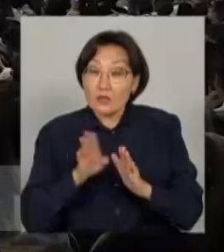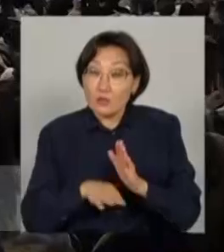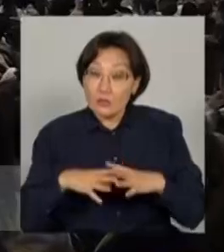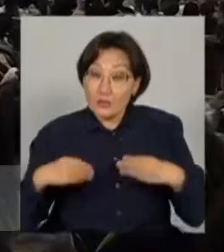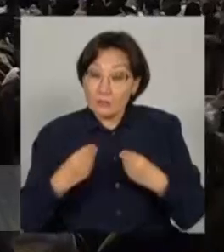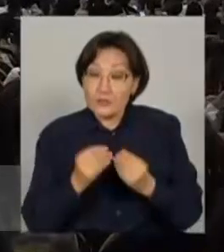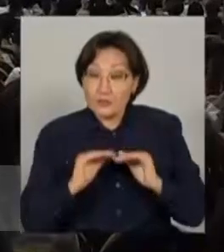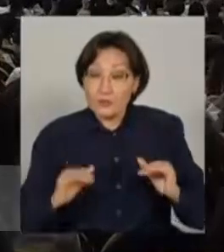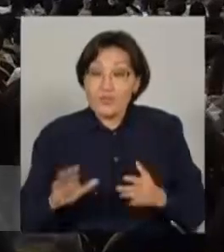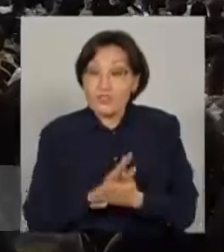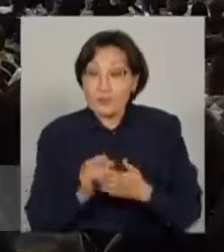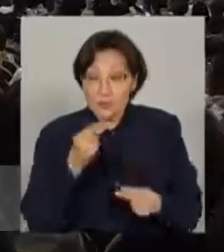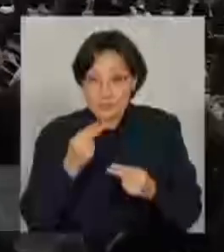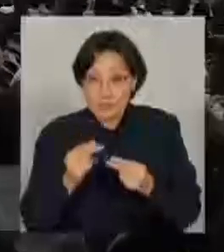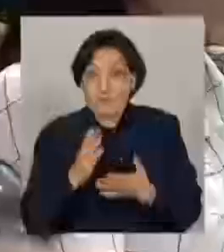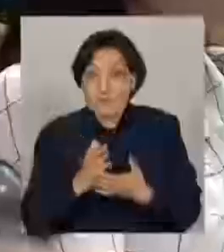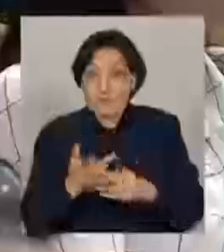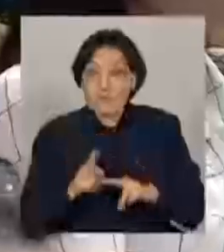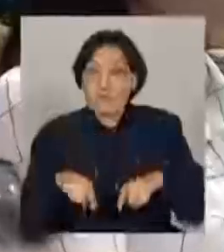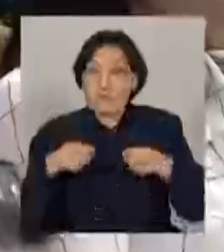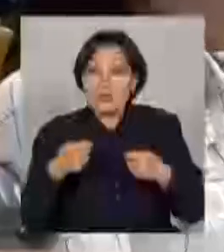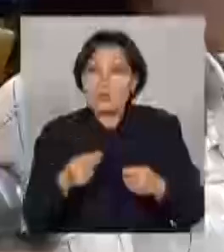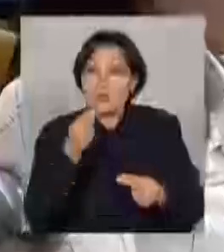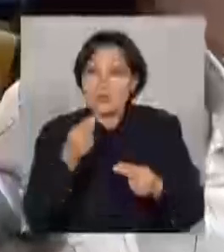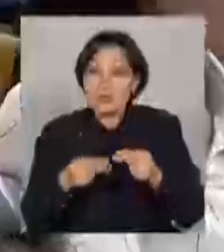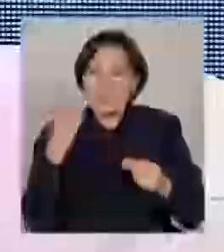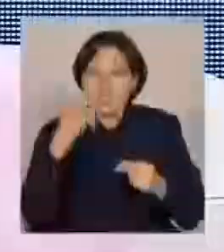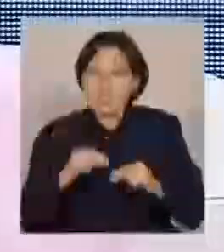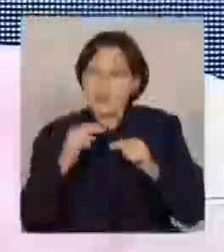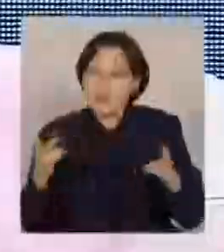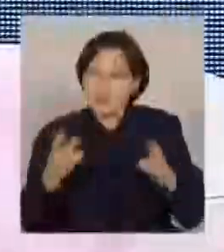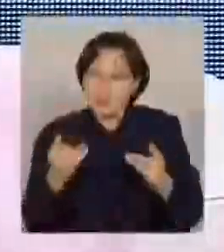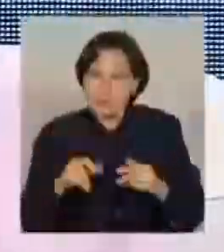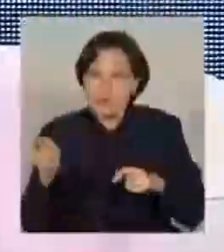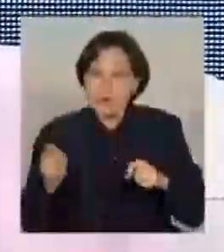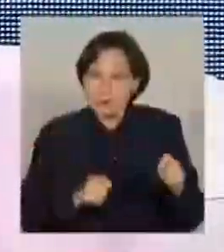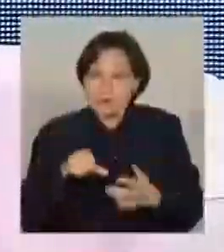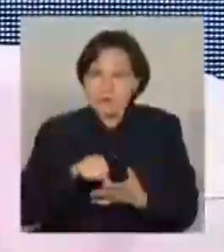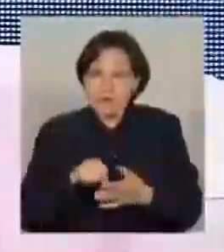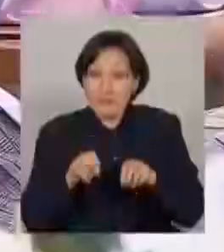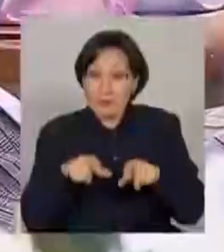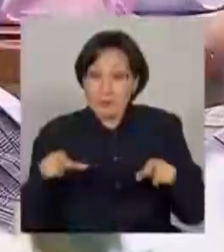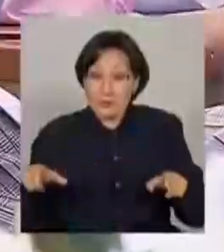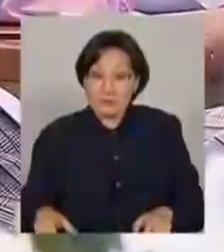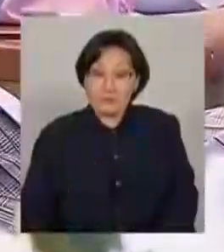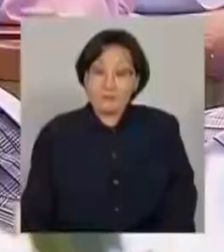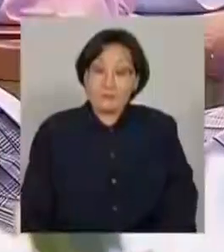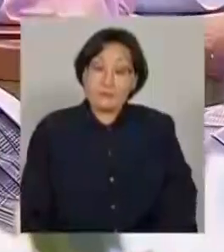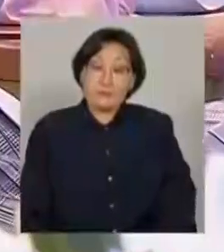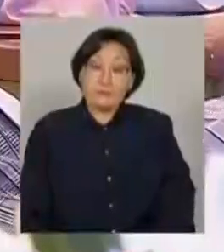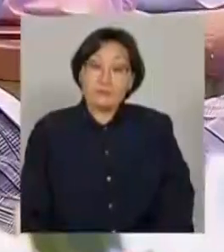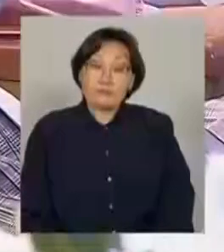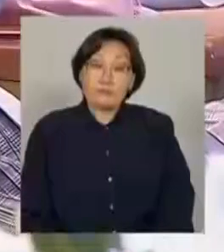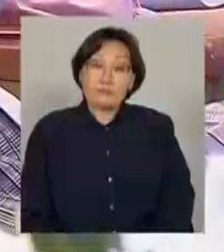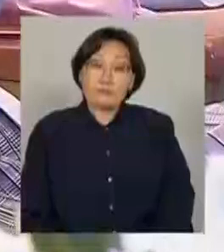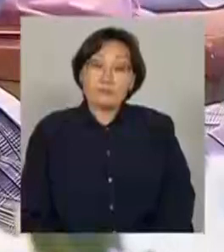шыққан баланың бәрі тегін тамақтанады. Сондықтан берілетін астың сапасына мән берген жөн, дейді бүгінгі форумға қатысқан сарапшылар. Министерство